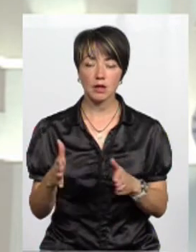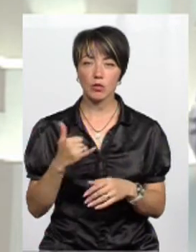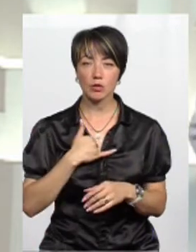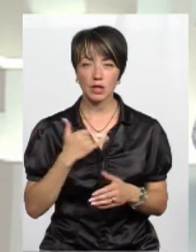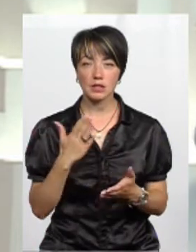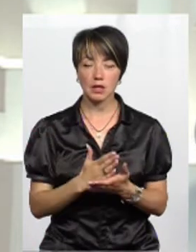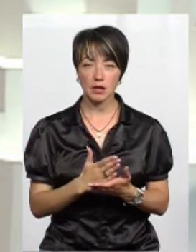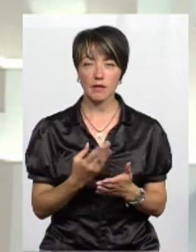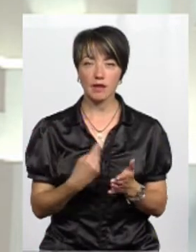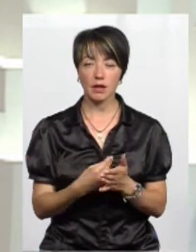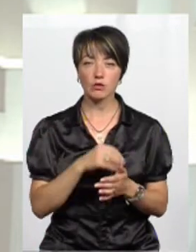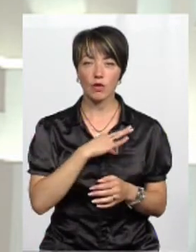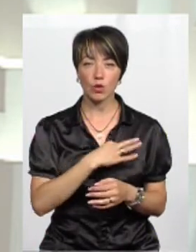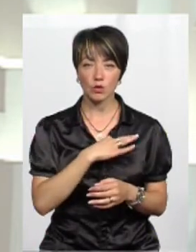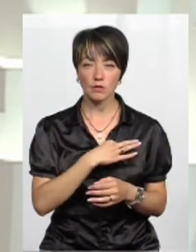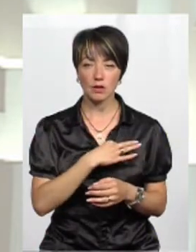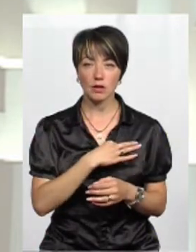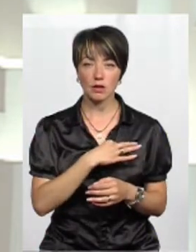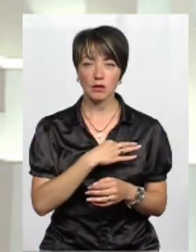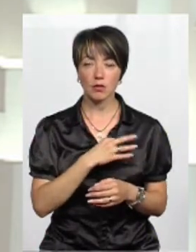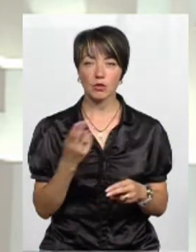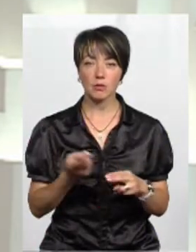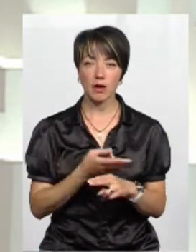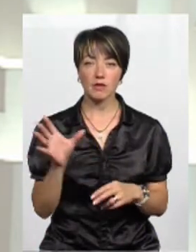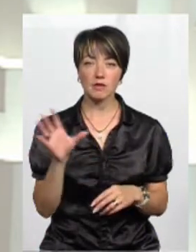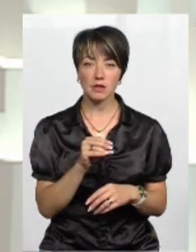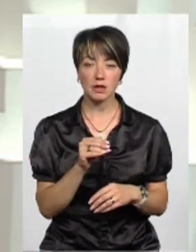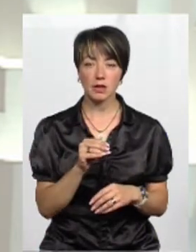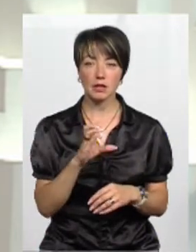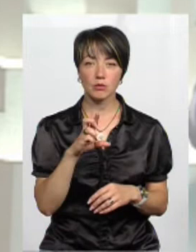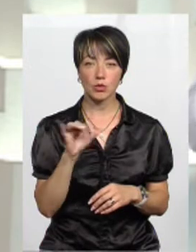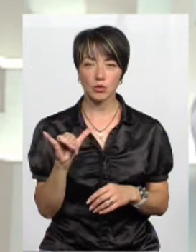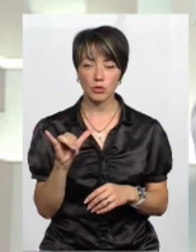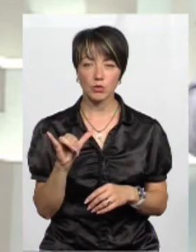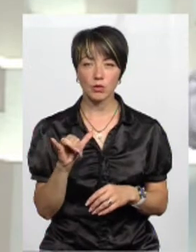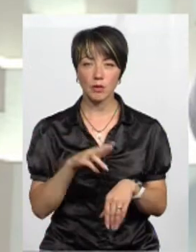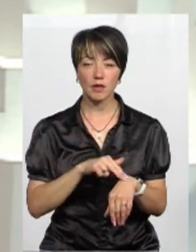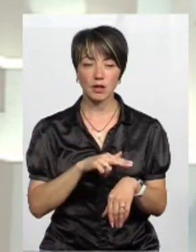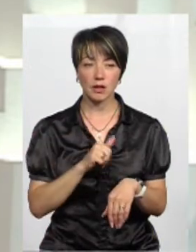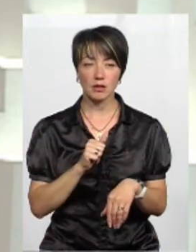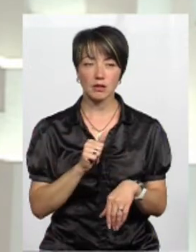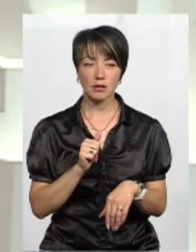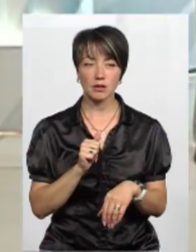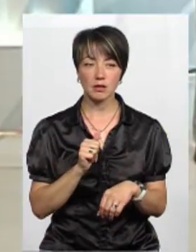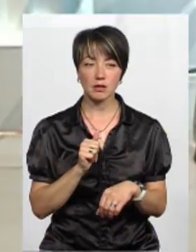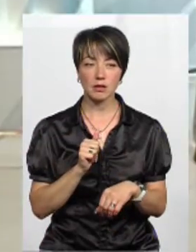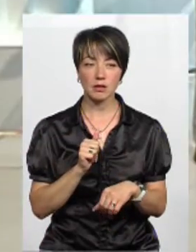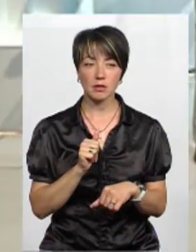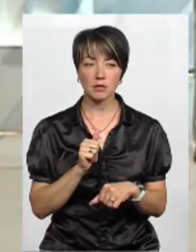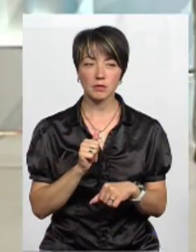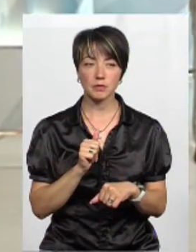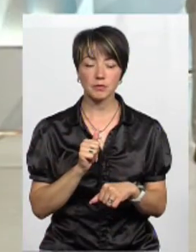нас діє, фінансова розвідка якраз позбавить всіх СБУ, МВД,